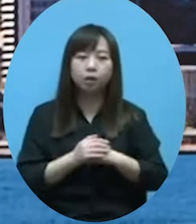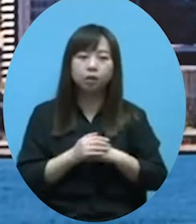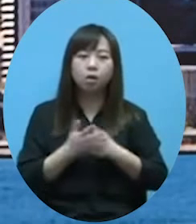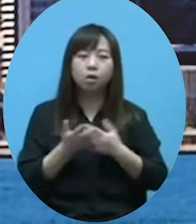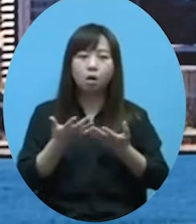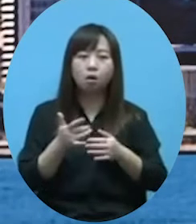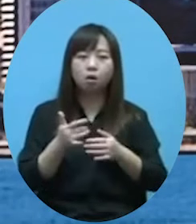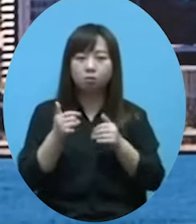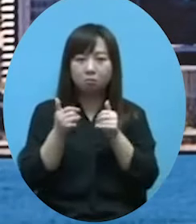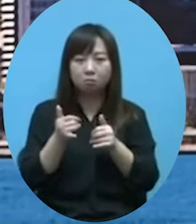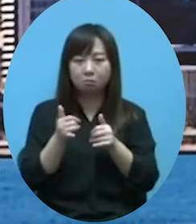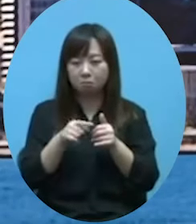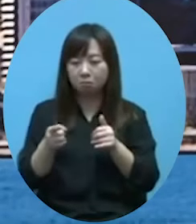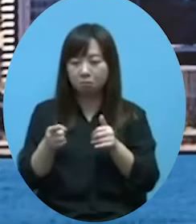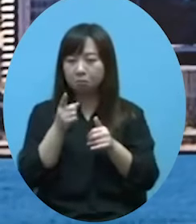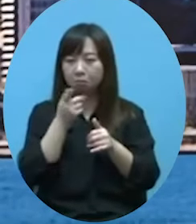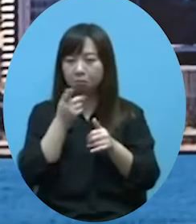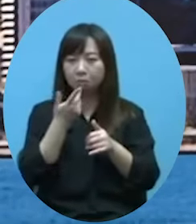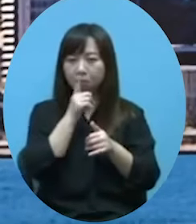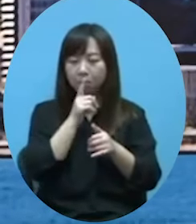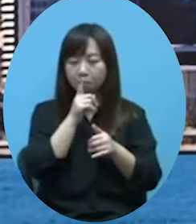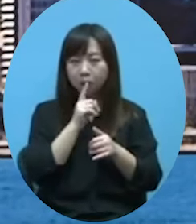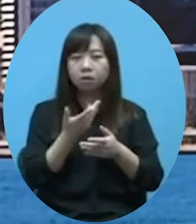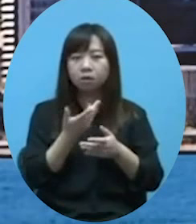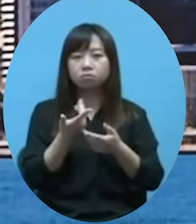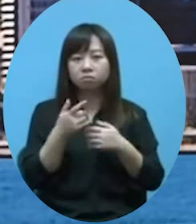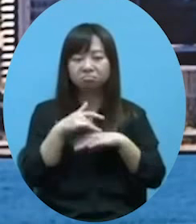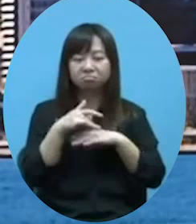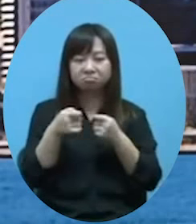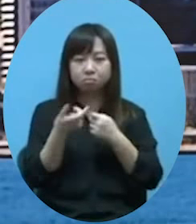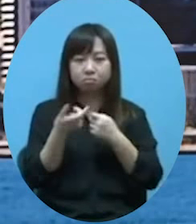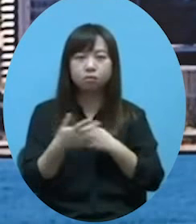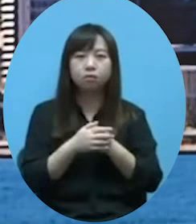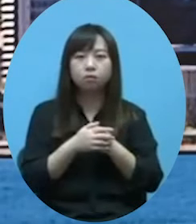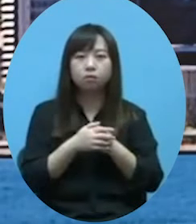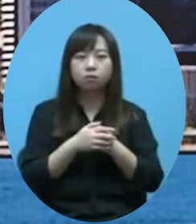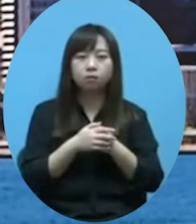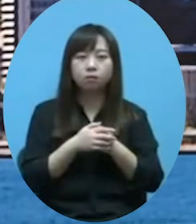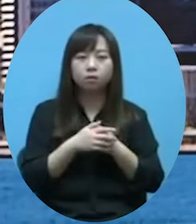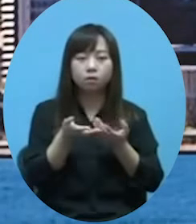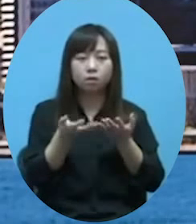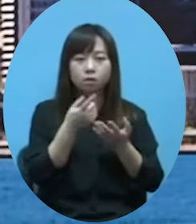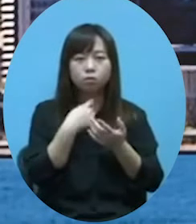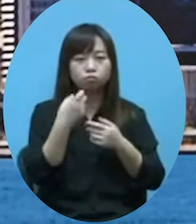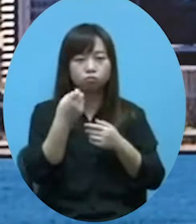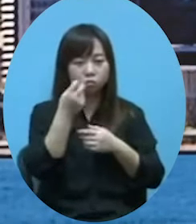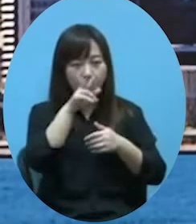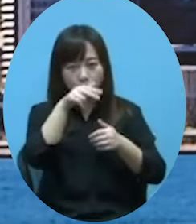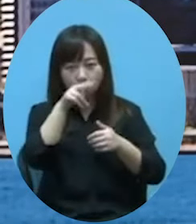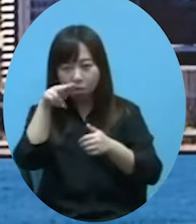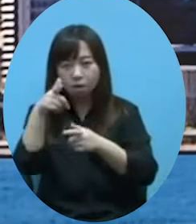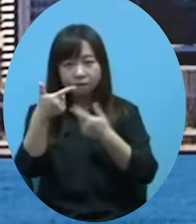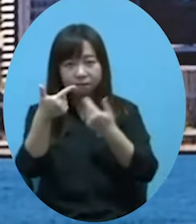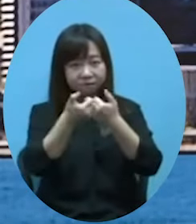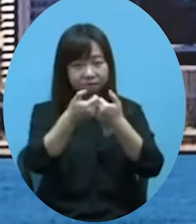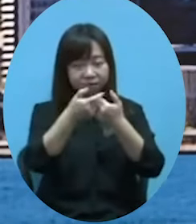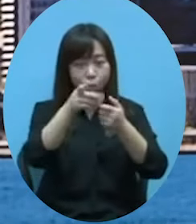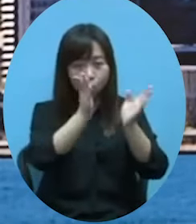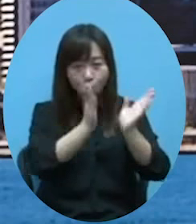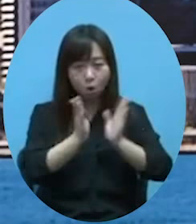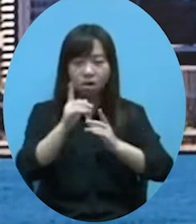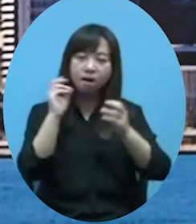碼坐在旁邊的那些可能是一些密切接觸者其他我們就要看一看有沒有人真的跟他在婚宴的時候被